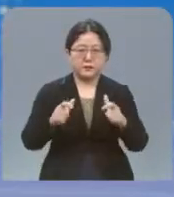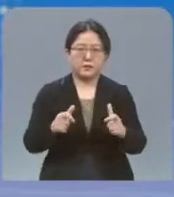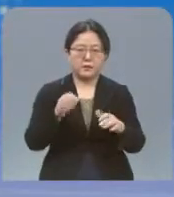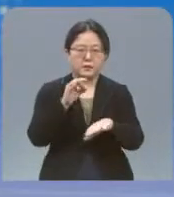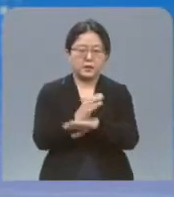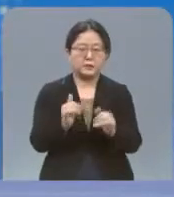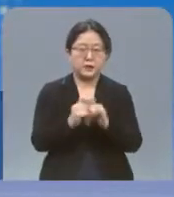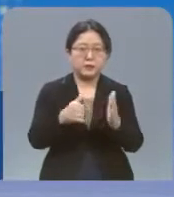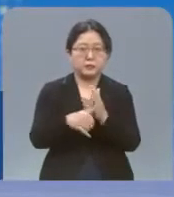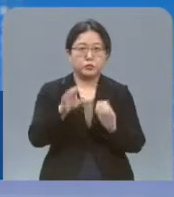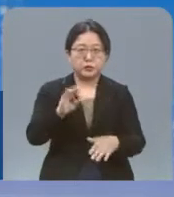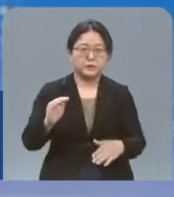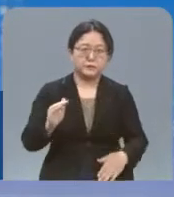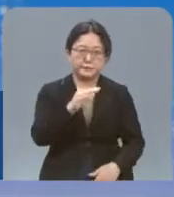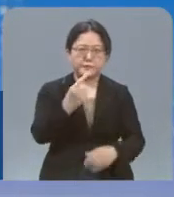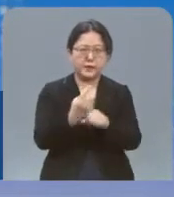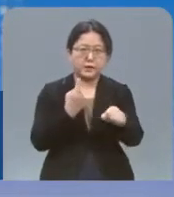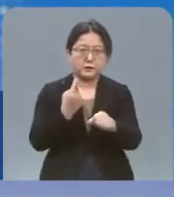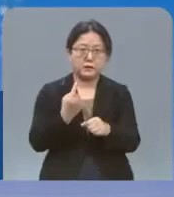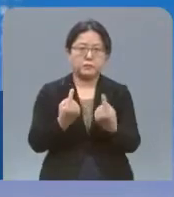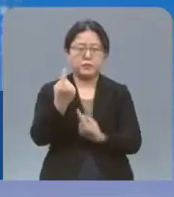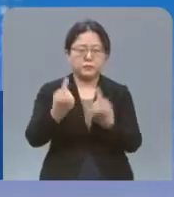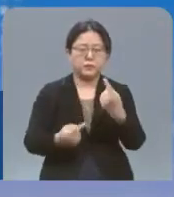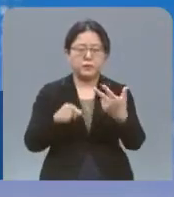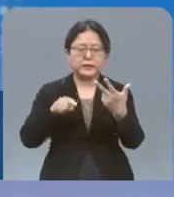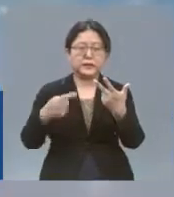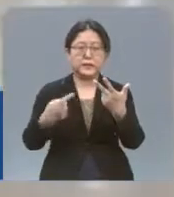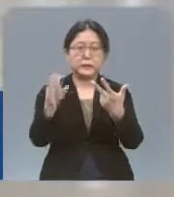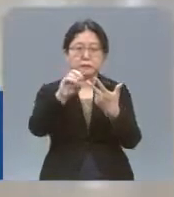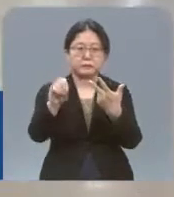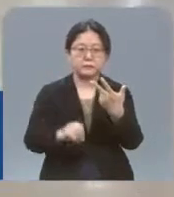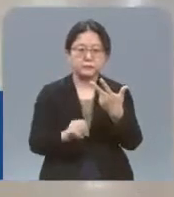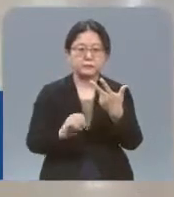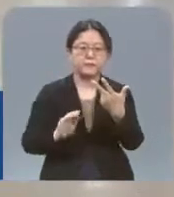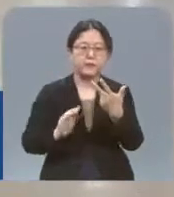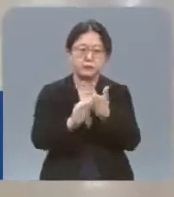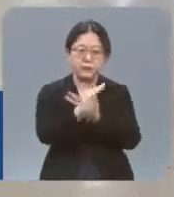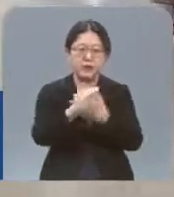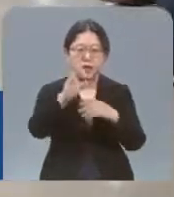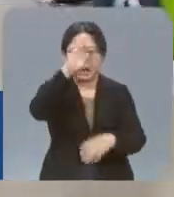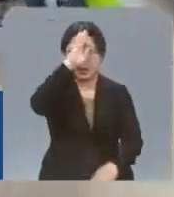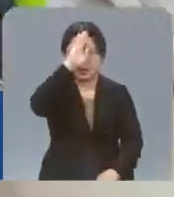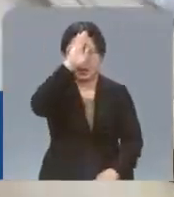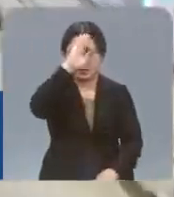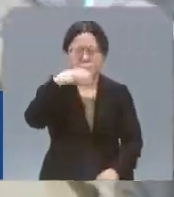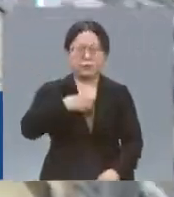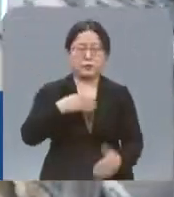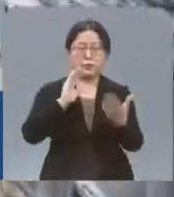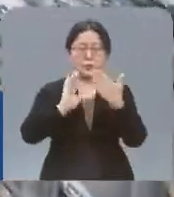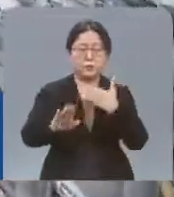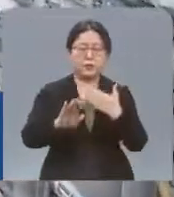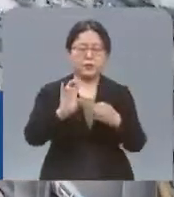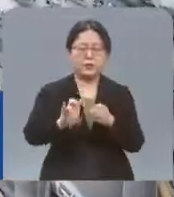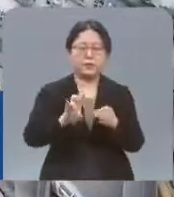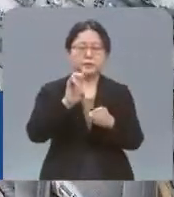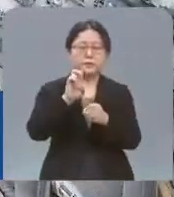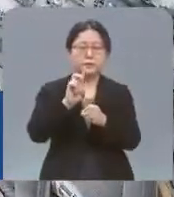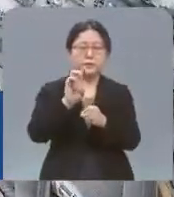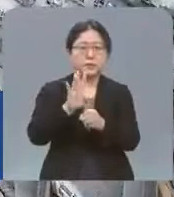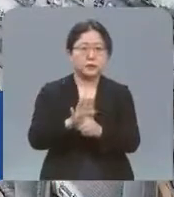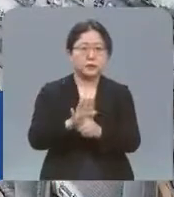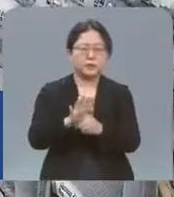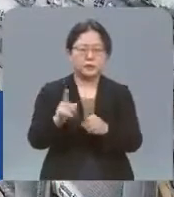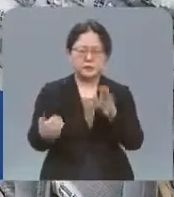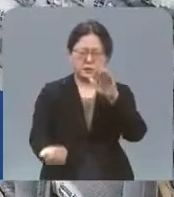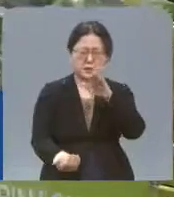물가 상승률이 지난해 같은 달에 비해서 7.1%가 올라 IMF 외환 위기 이후 24년 만에